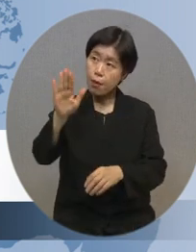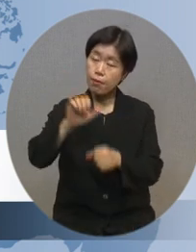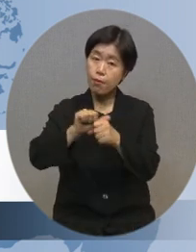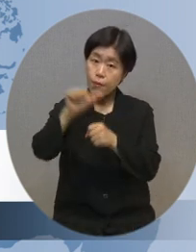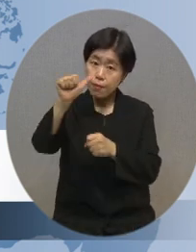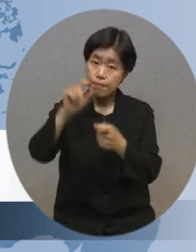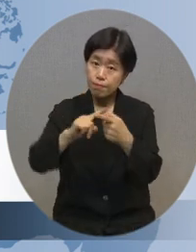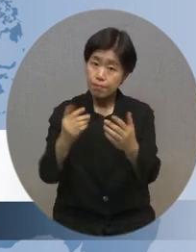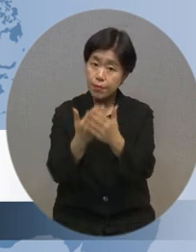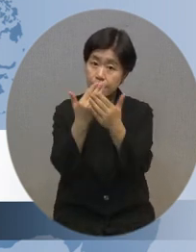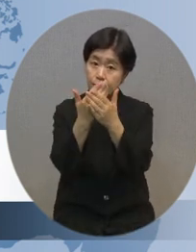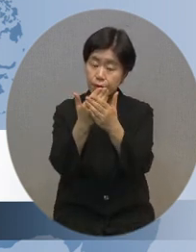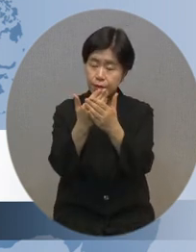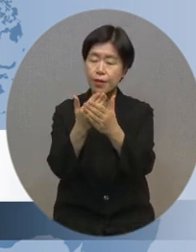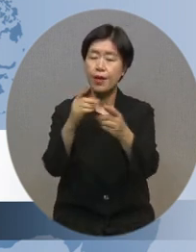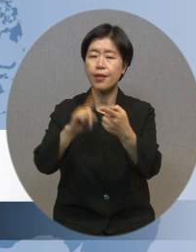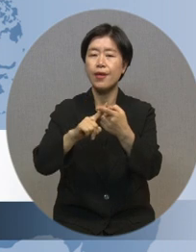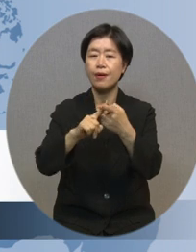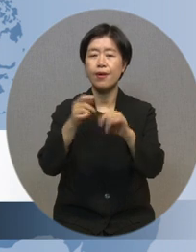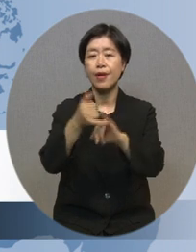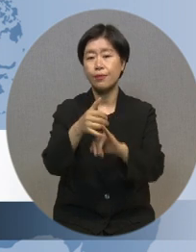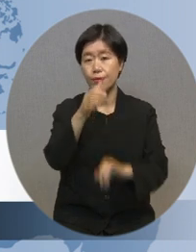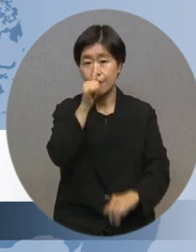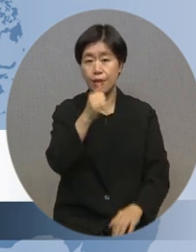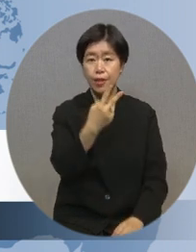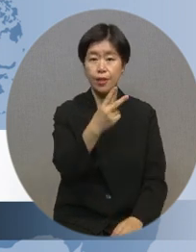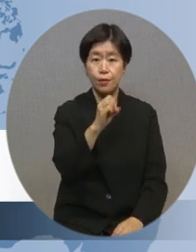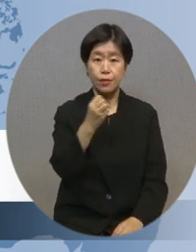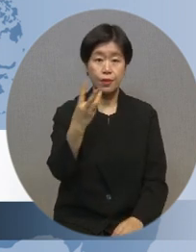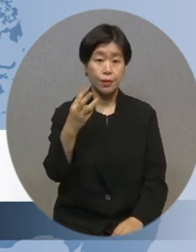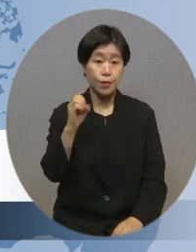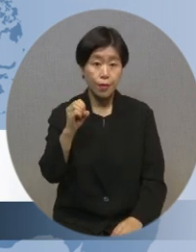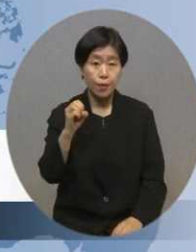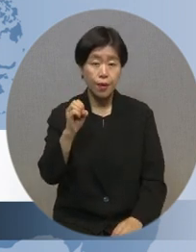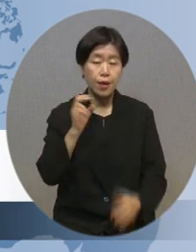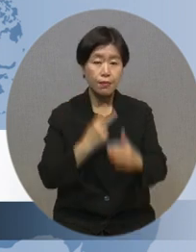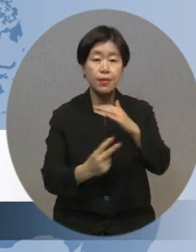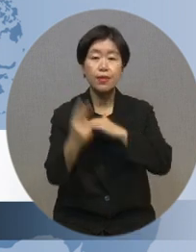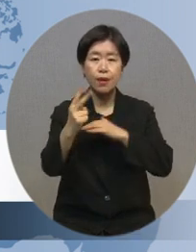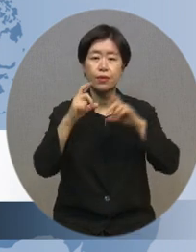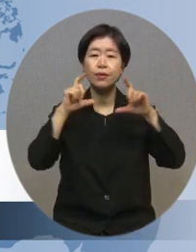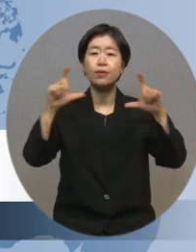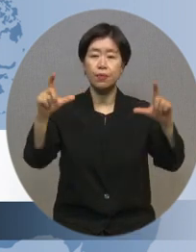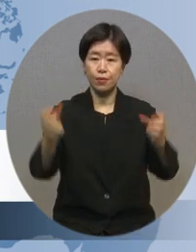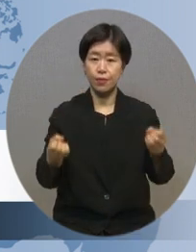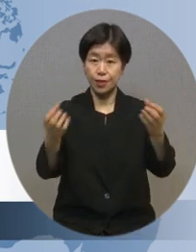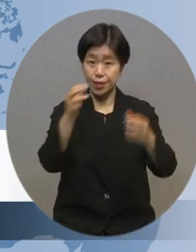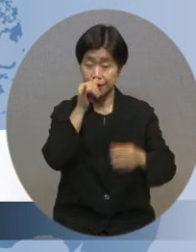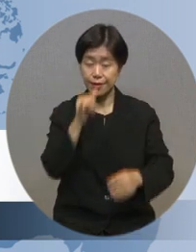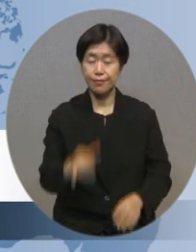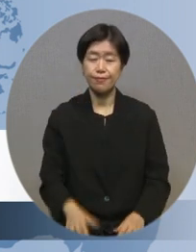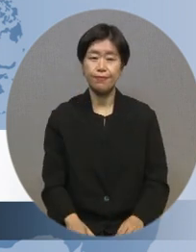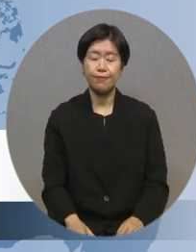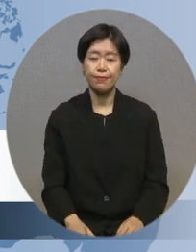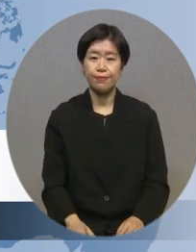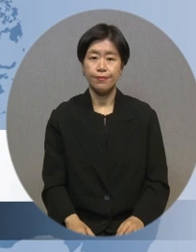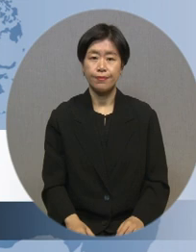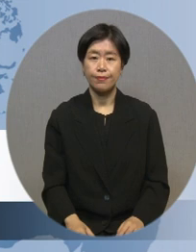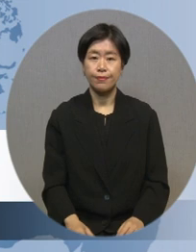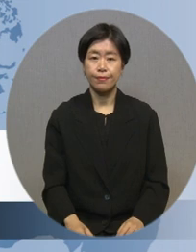발전과 성장을 약속하는 2030 미션 비전 선포식을 가졌습니다. 정은성 기자가